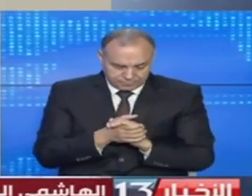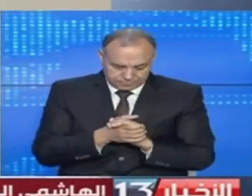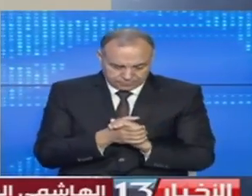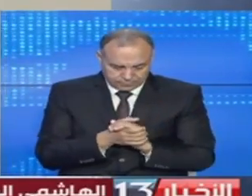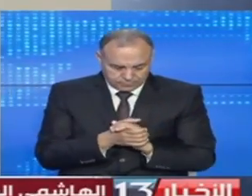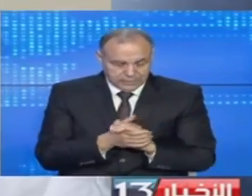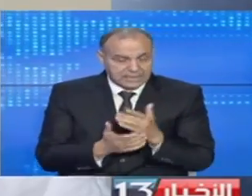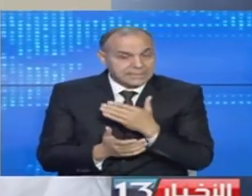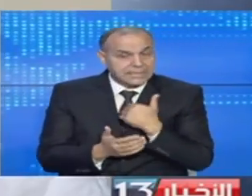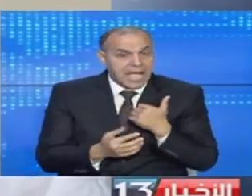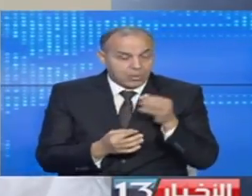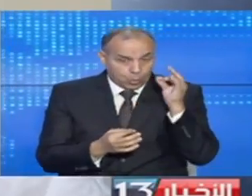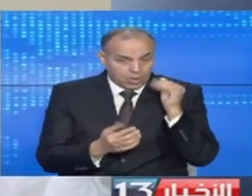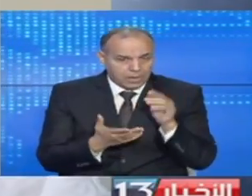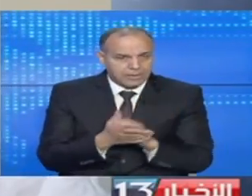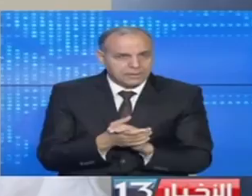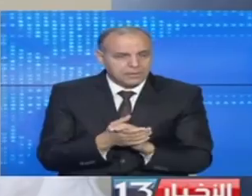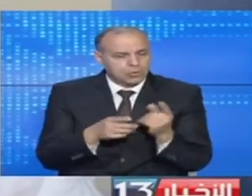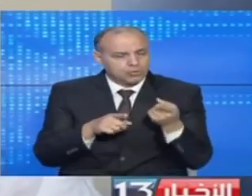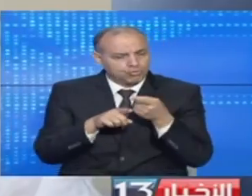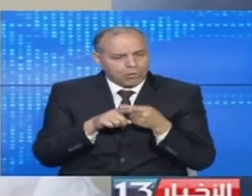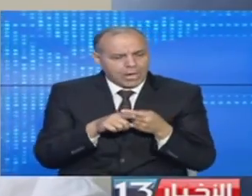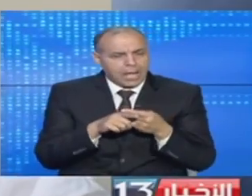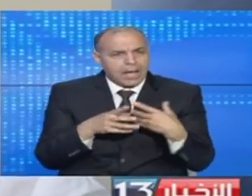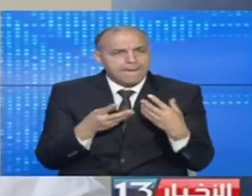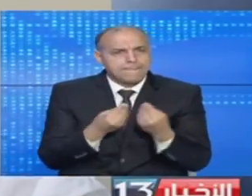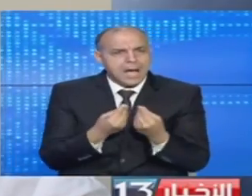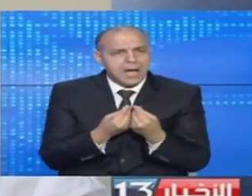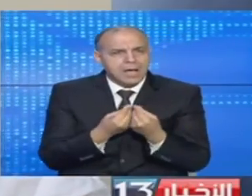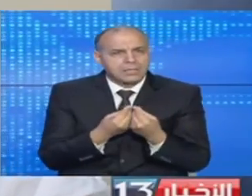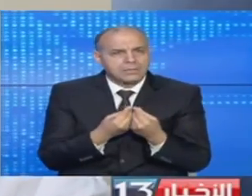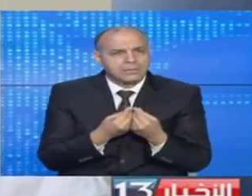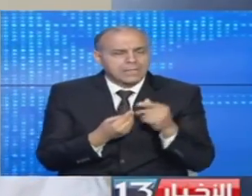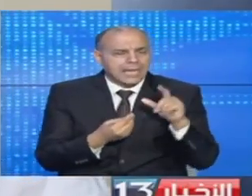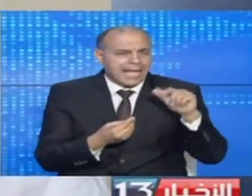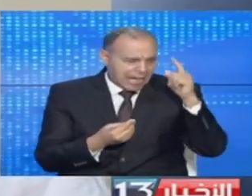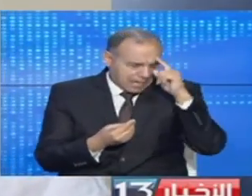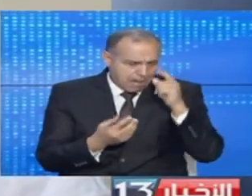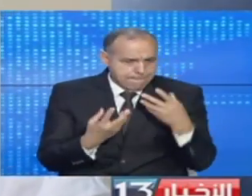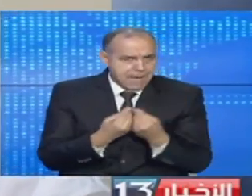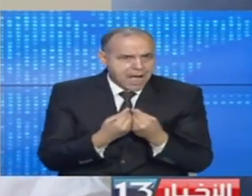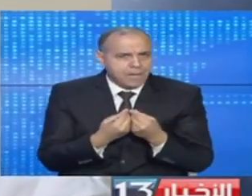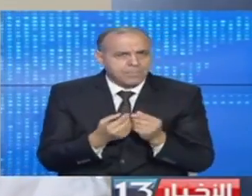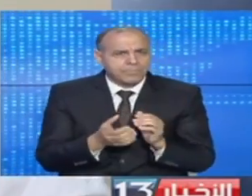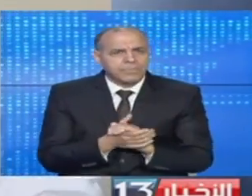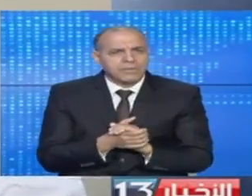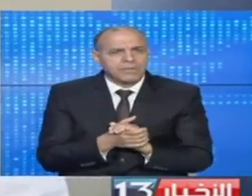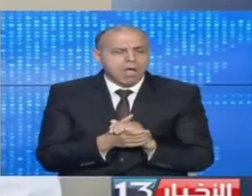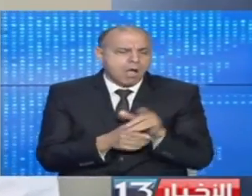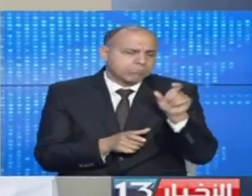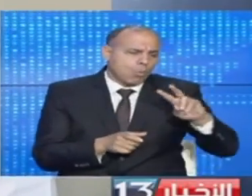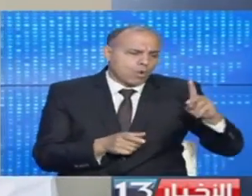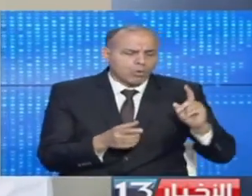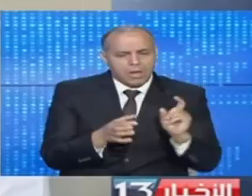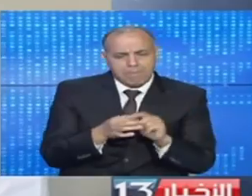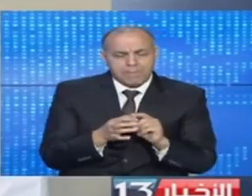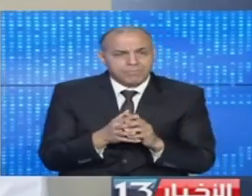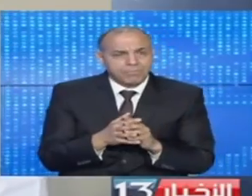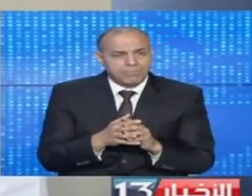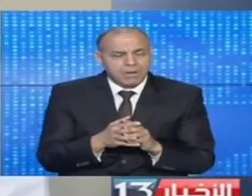العالميه للصحه شراكه في شراكه معها ومع اطراف اخرى